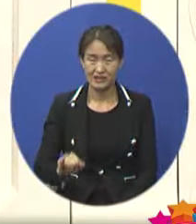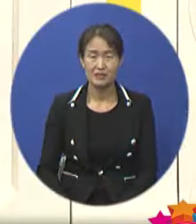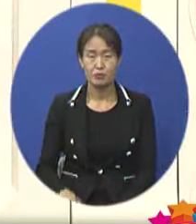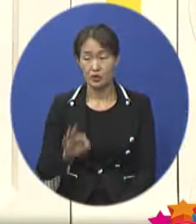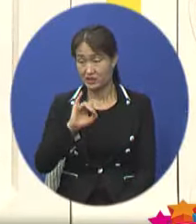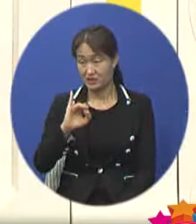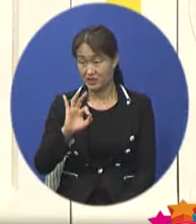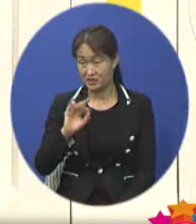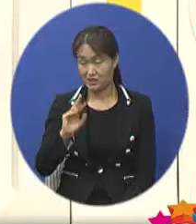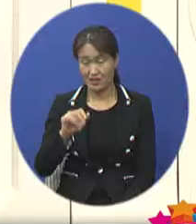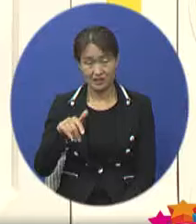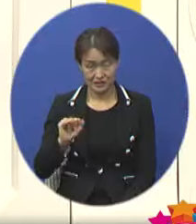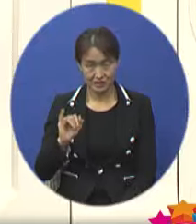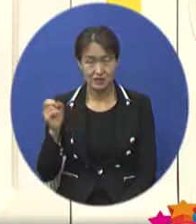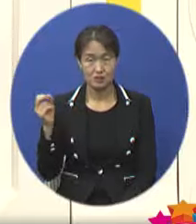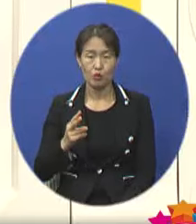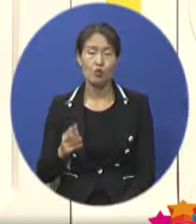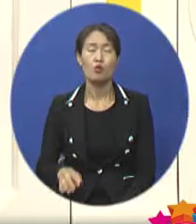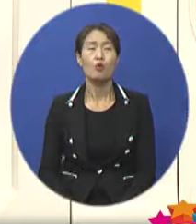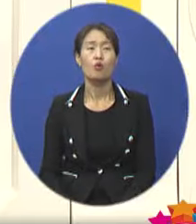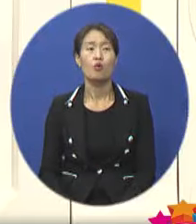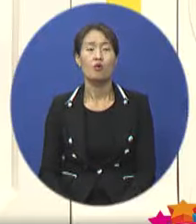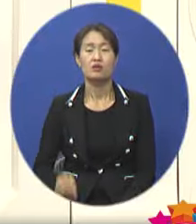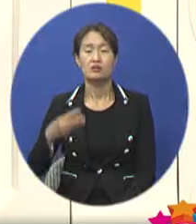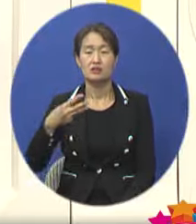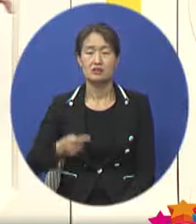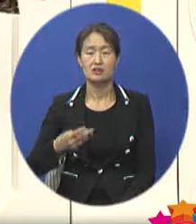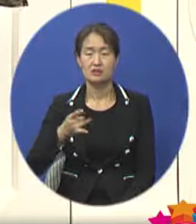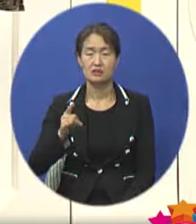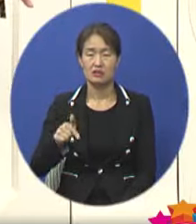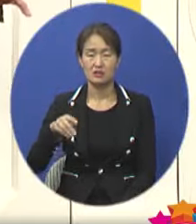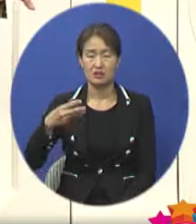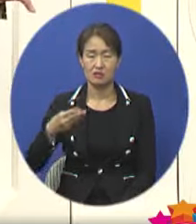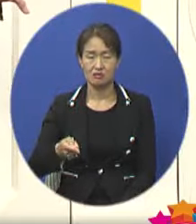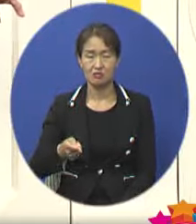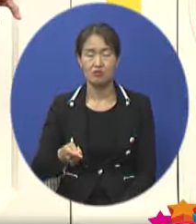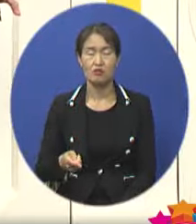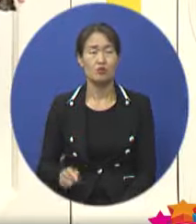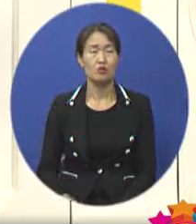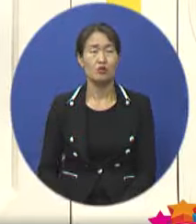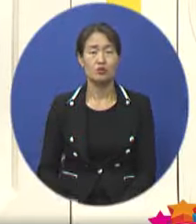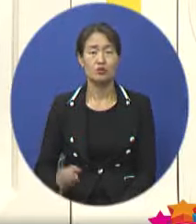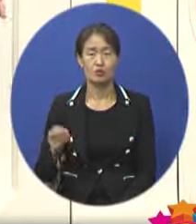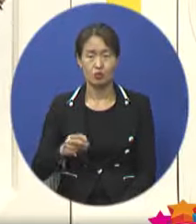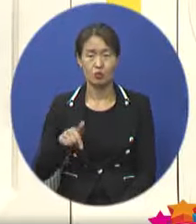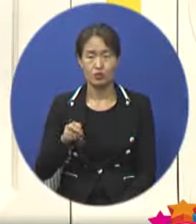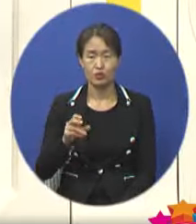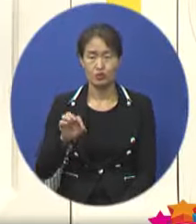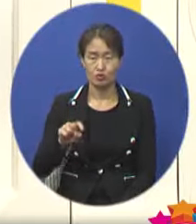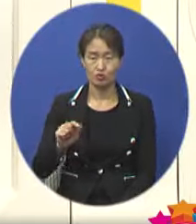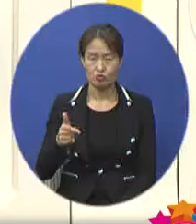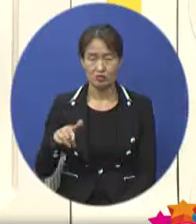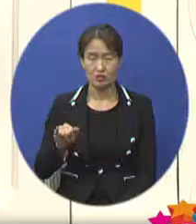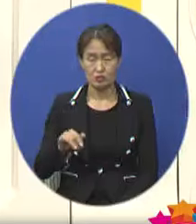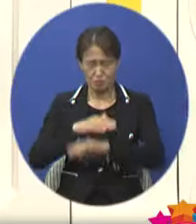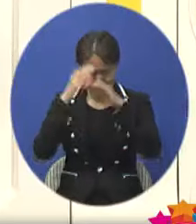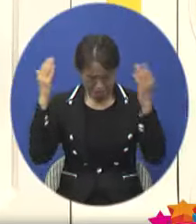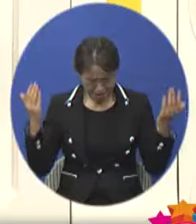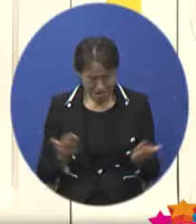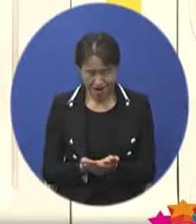이안기고. 또 트랙터 종류가 많이 있어요. 트랙터 종류도 여러 가지가 있고, 네, 경운기도 있고, 그걸 다 수리할 줄